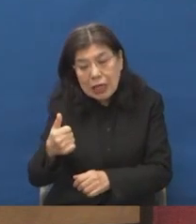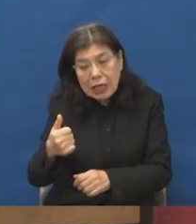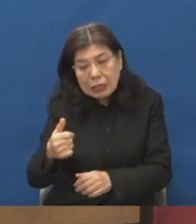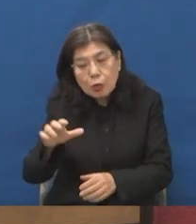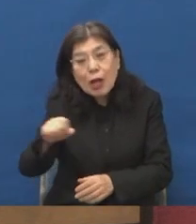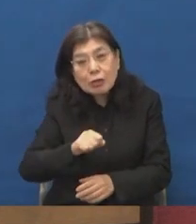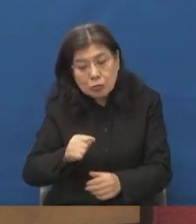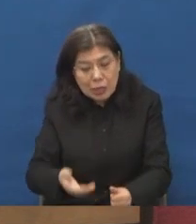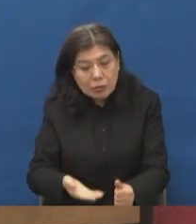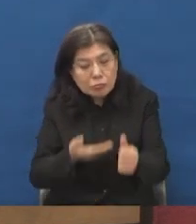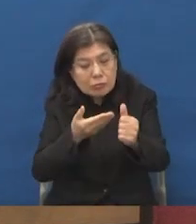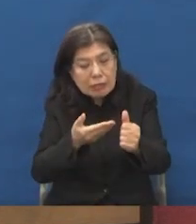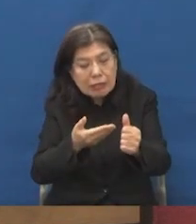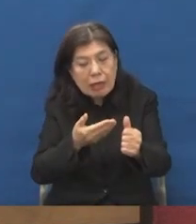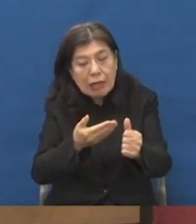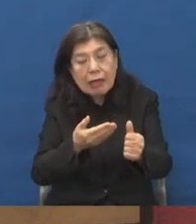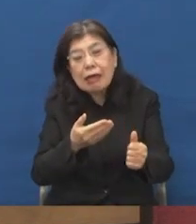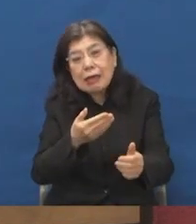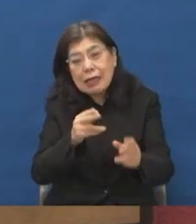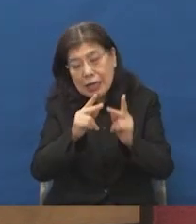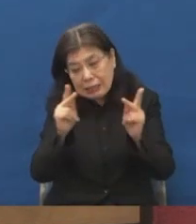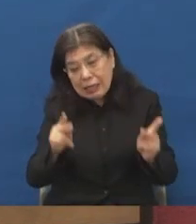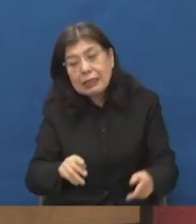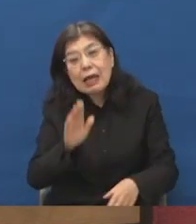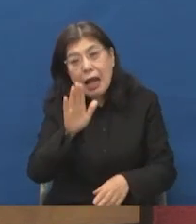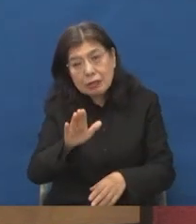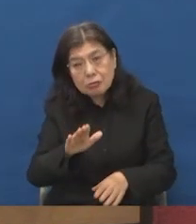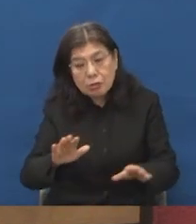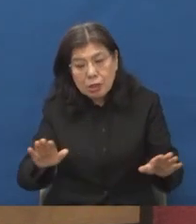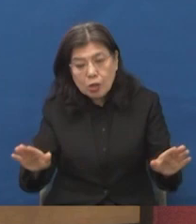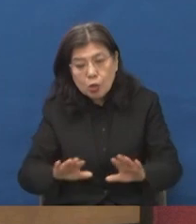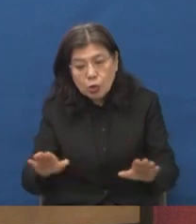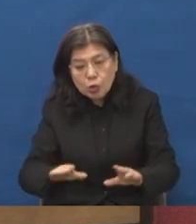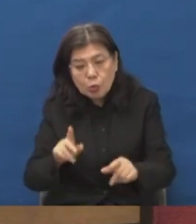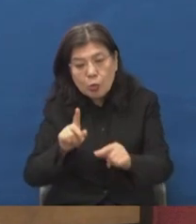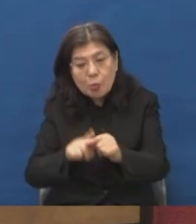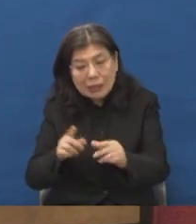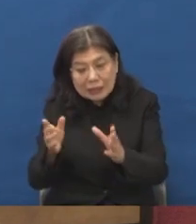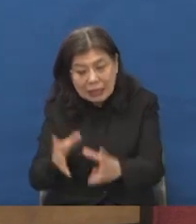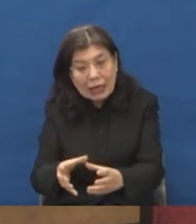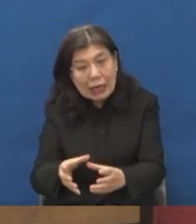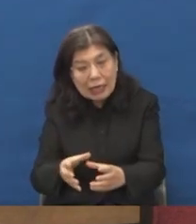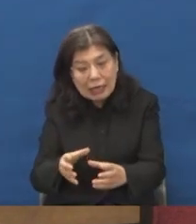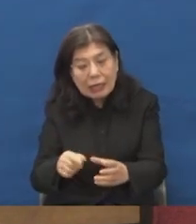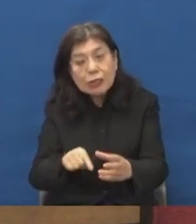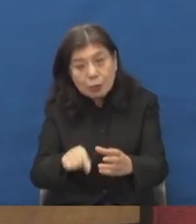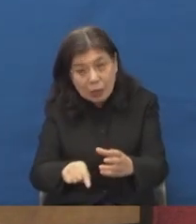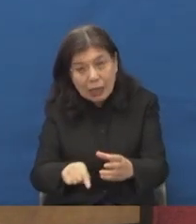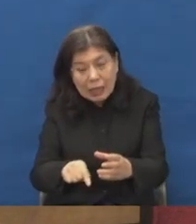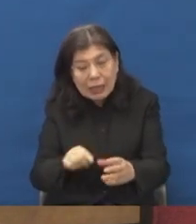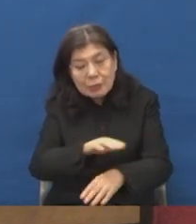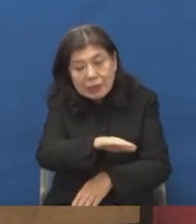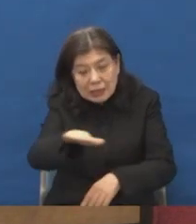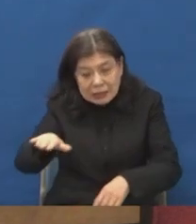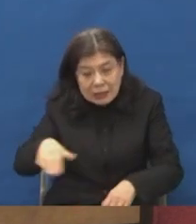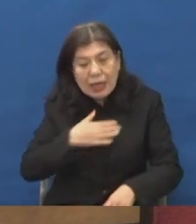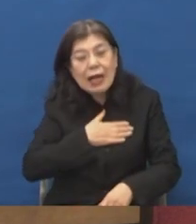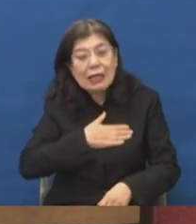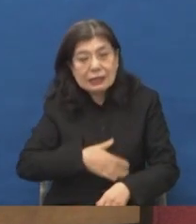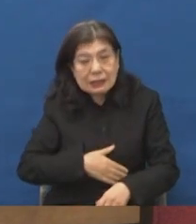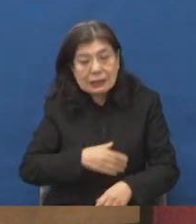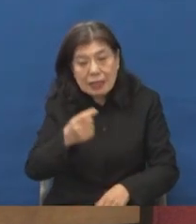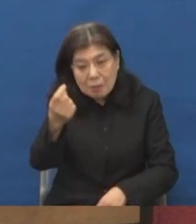きな課題である中、子ども真ん中社会の実現や、誰もが安心して住み、学び、働くこと